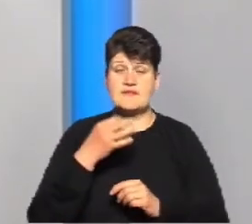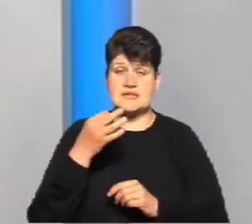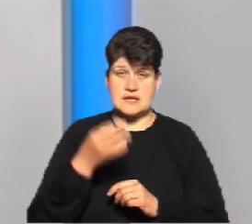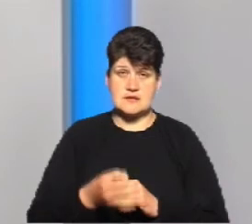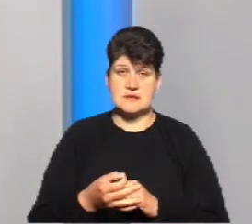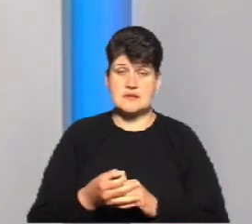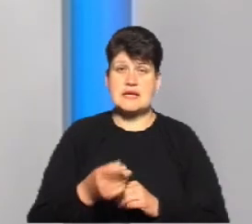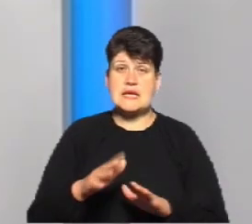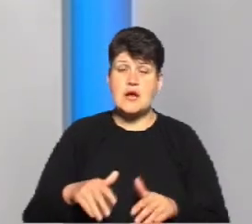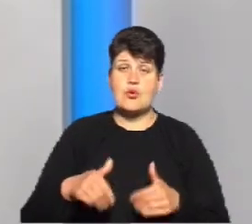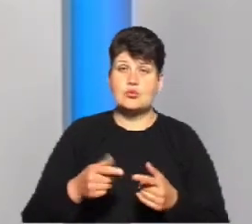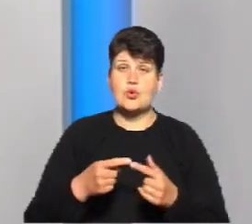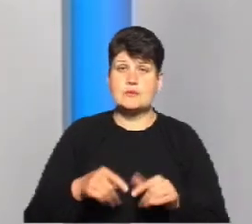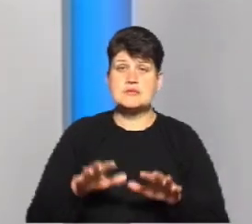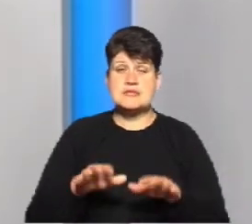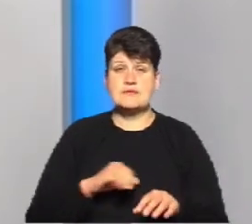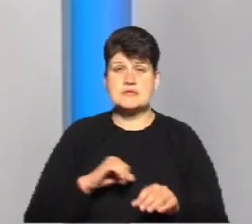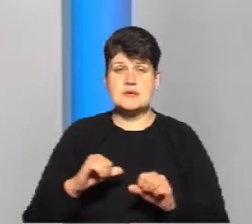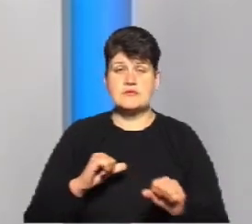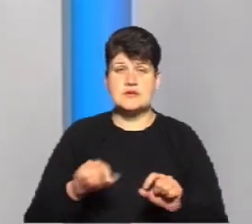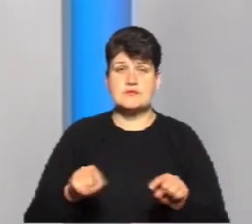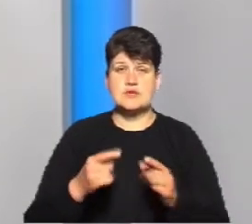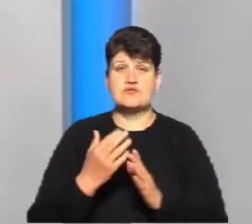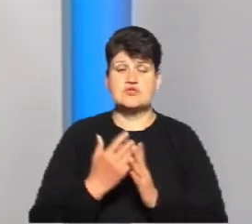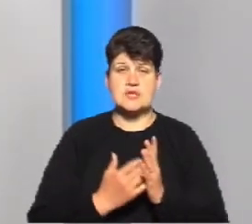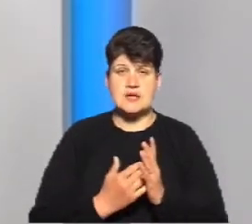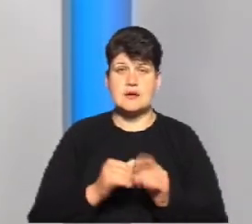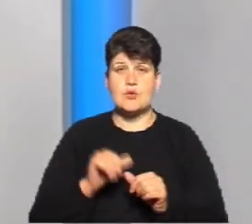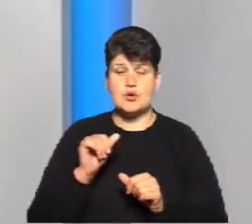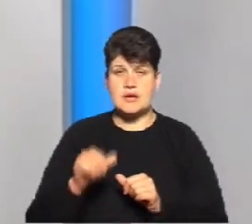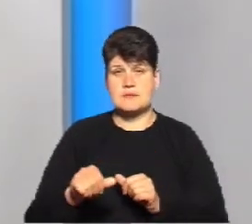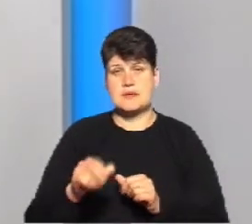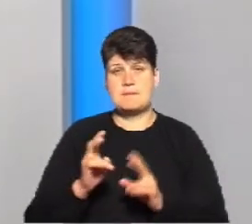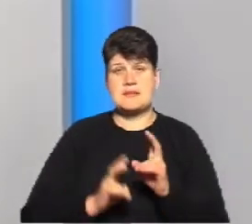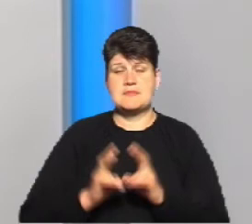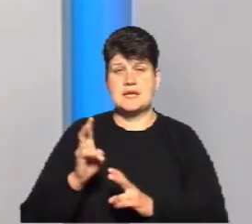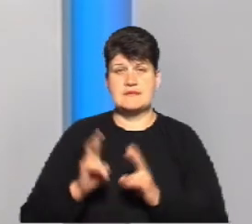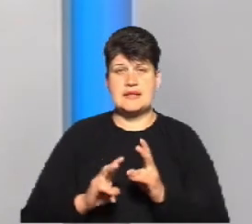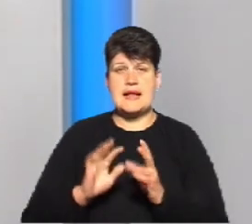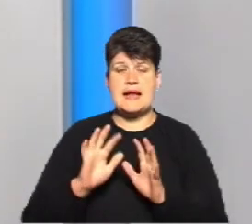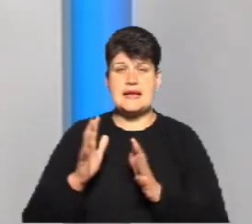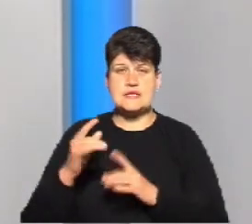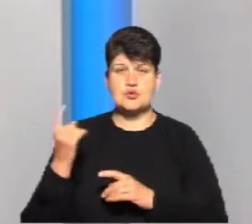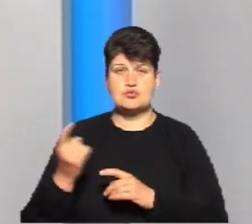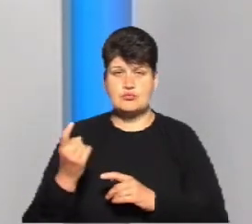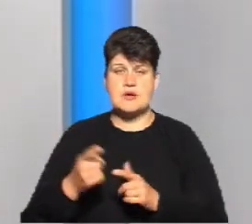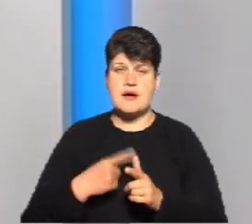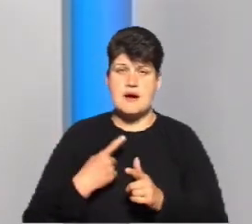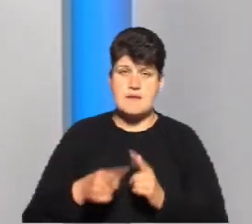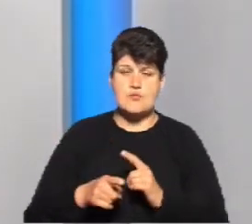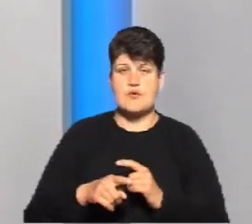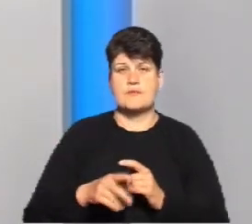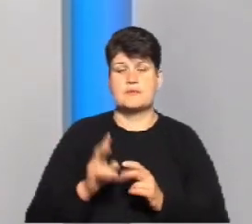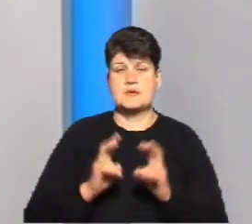рекомендують органам місцевого самоврядування створити в своєму штаті або окреме комунальне підприємство лісогосподарське, або в діючому комунальному підприємстві ввести